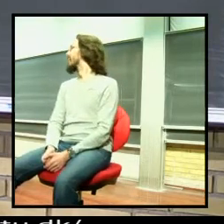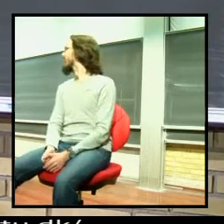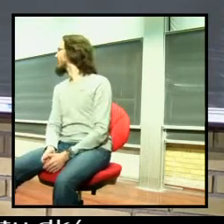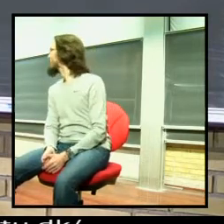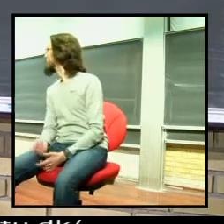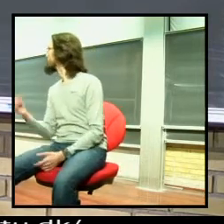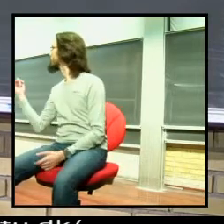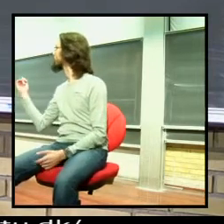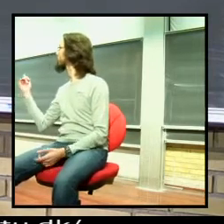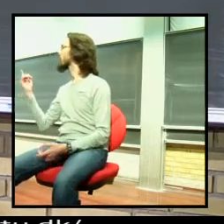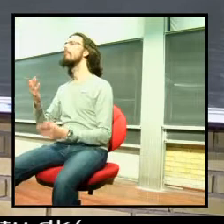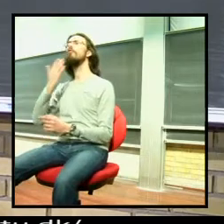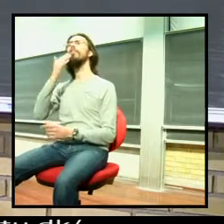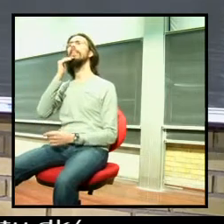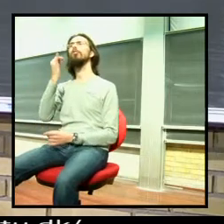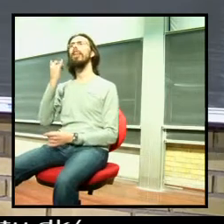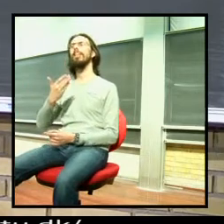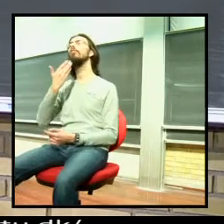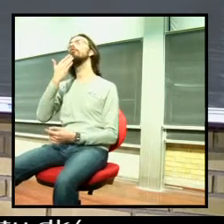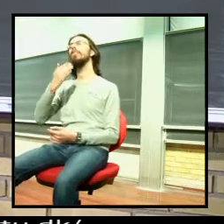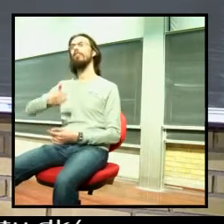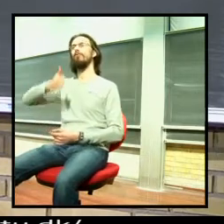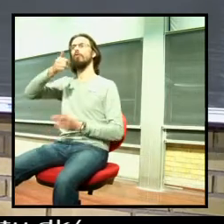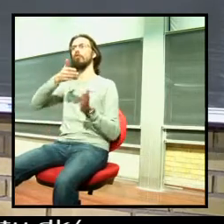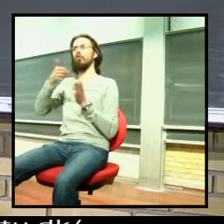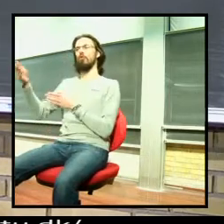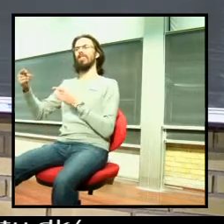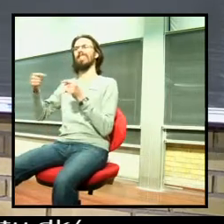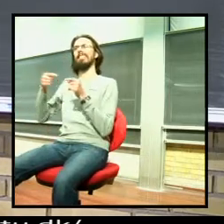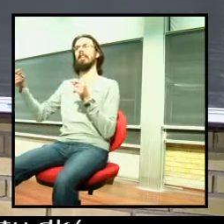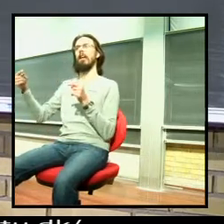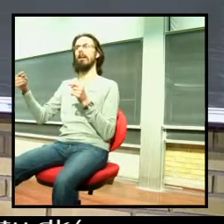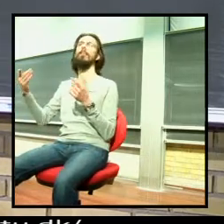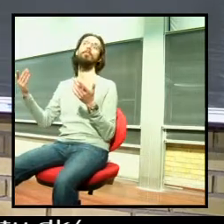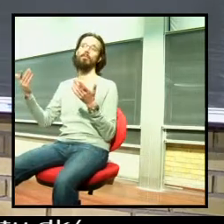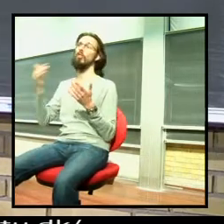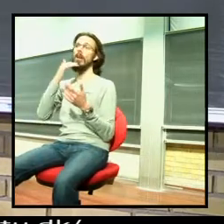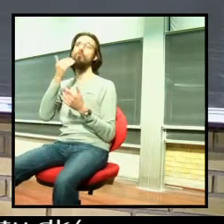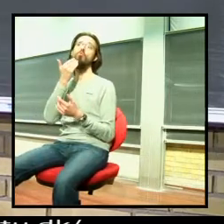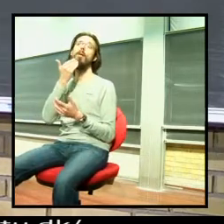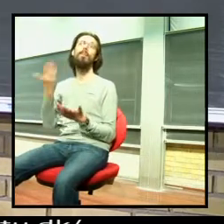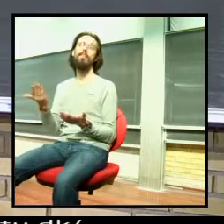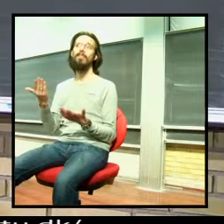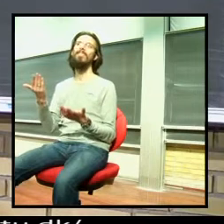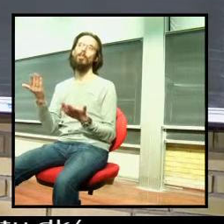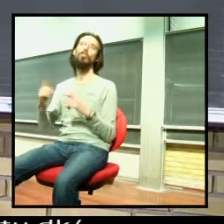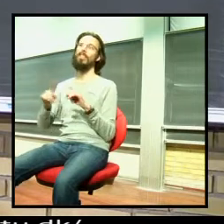Og hvorfor hedder den det? Ja, det hedder den, fordi den er første orden så lineær. Navnet er meget godt, og så er det jo en